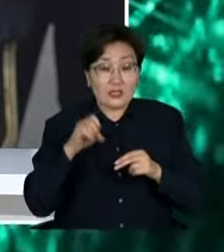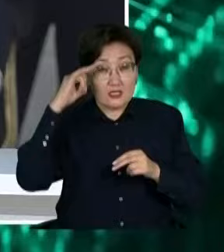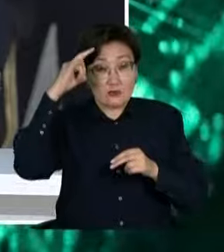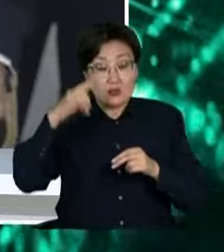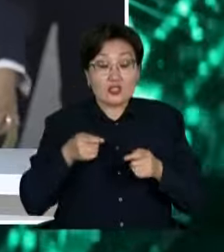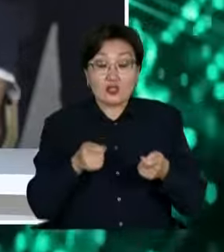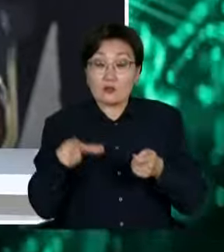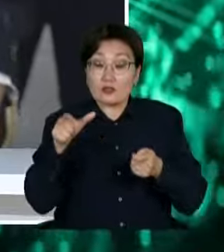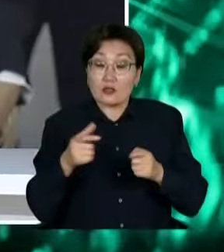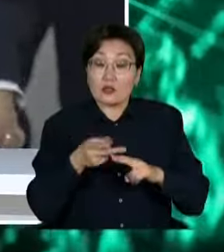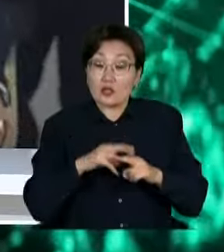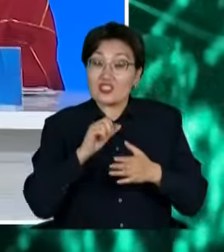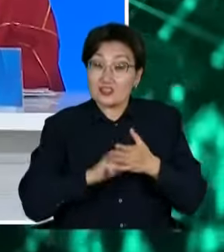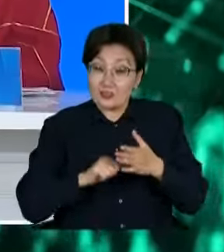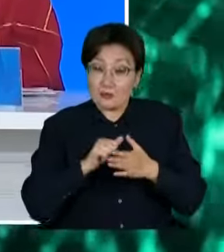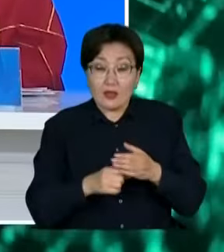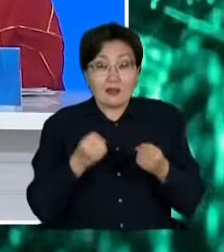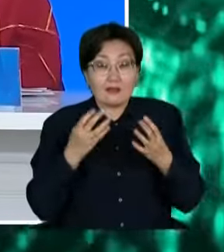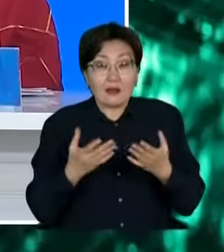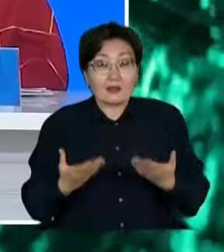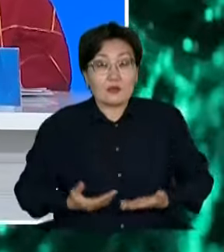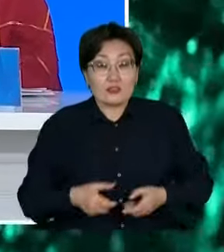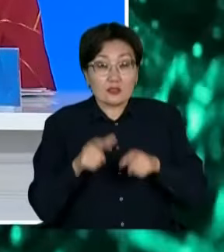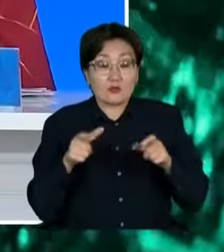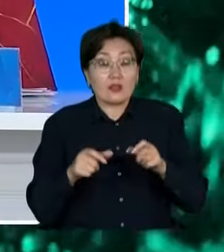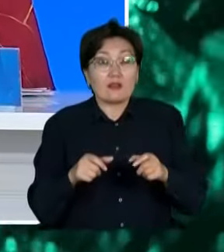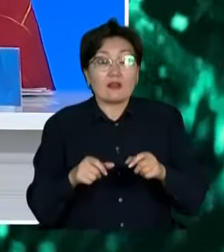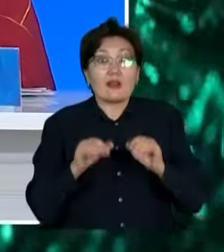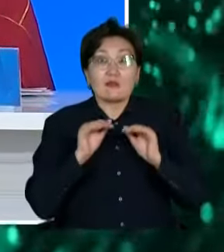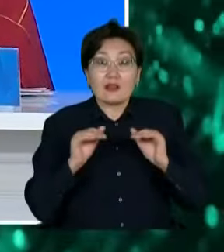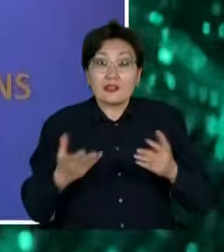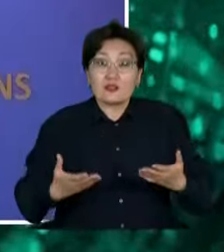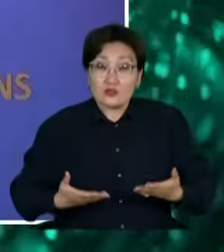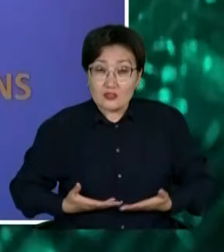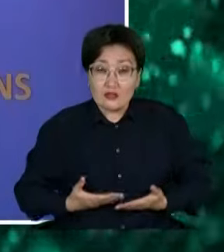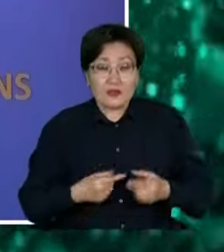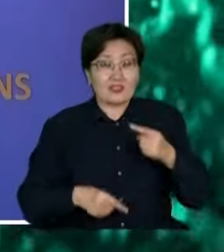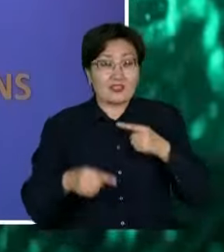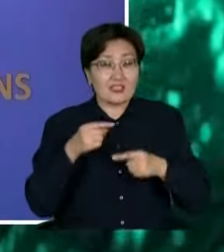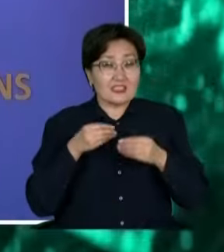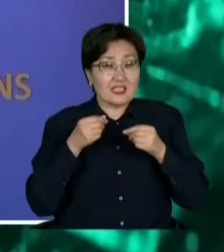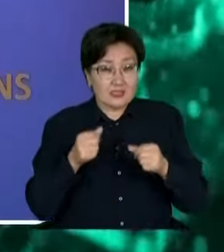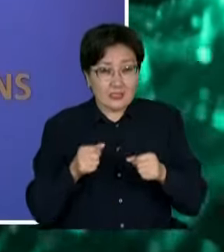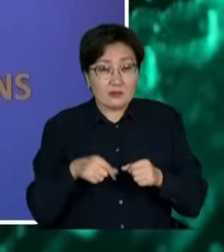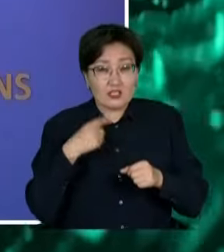қазақстандық шенеунік бұның салдары қарапайым тұрғындар мен бейгүнә балалардың өміріне кері әсерін тигізіп